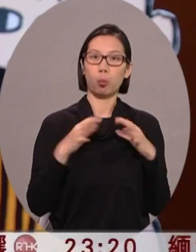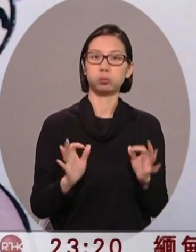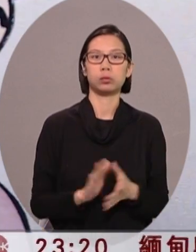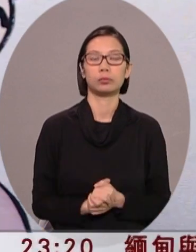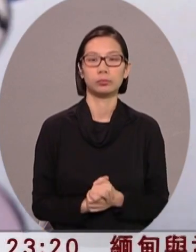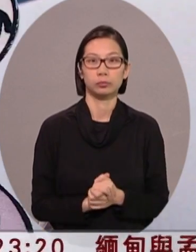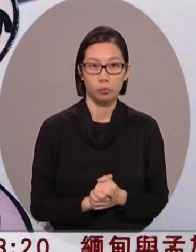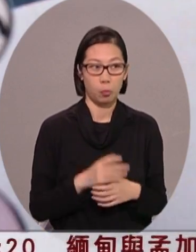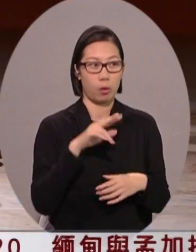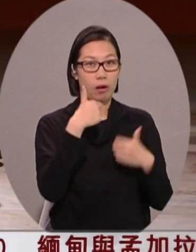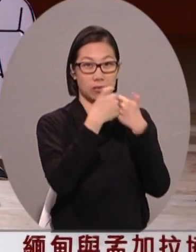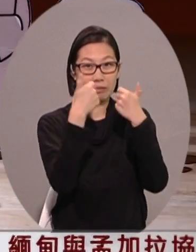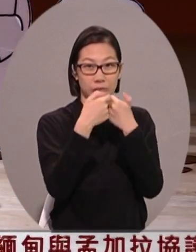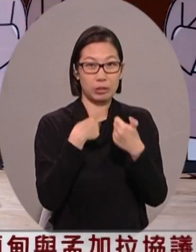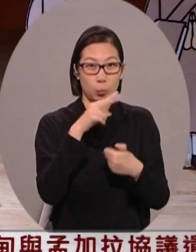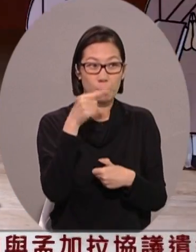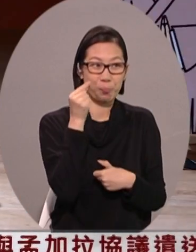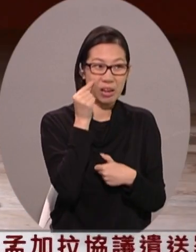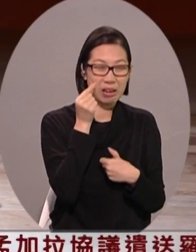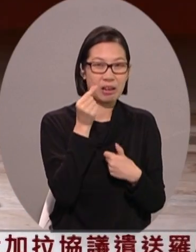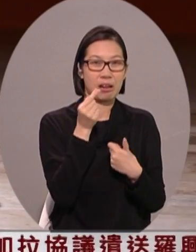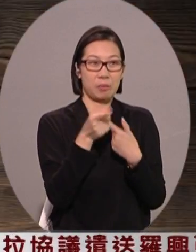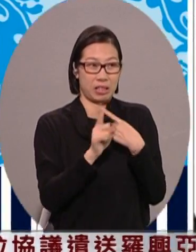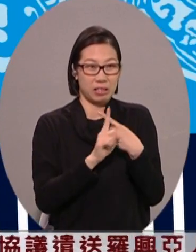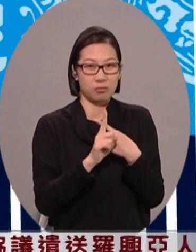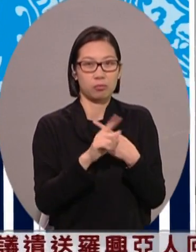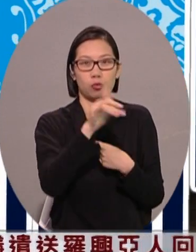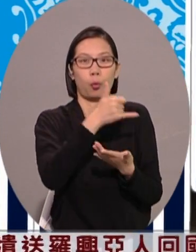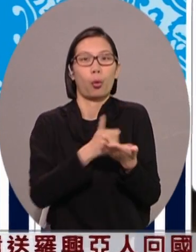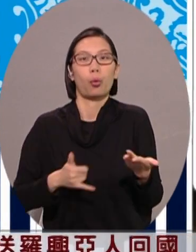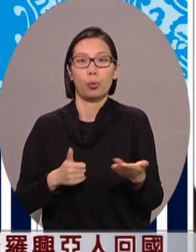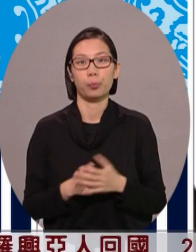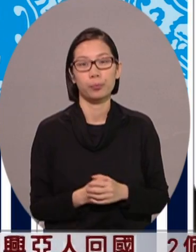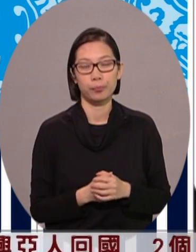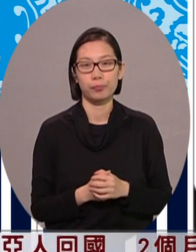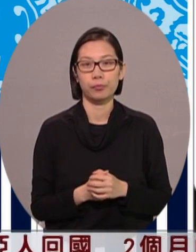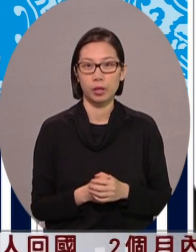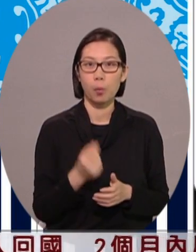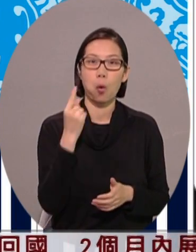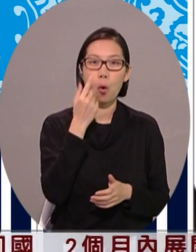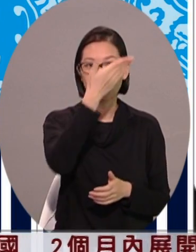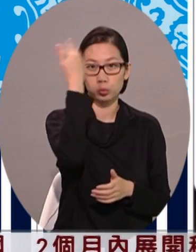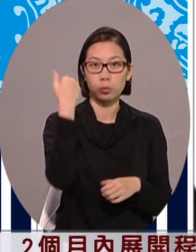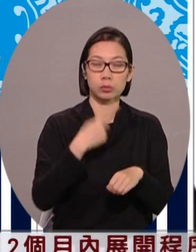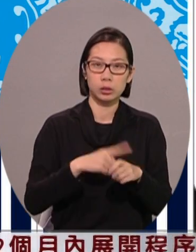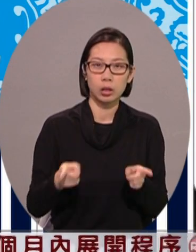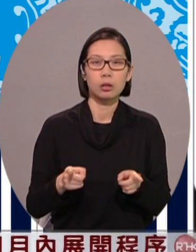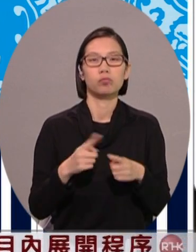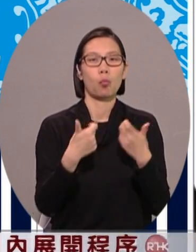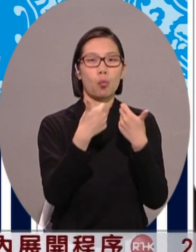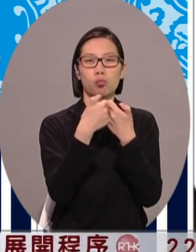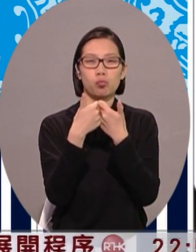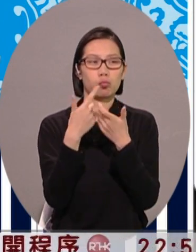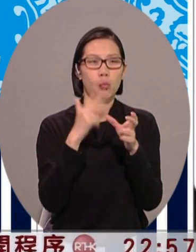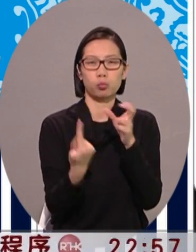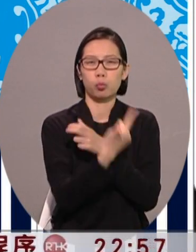娶老婆要揾命搏，个个都缩沙啦。其实在唐宋年代，很多和尚都娶老婆，